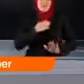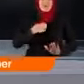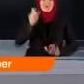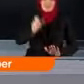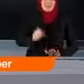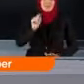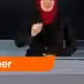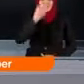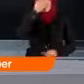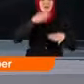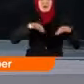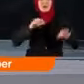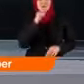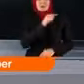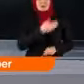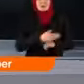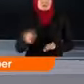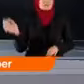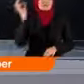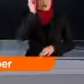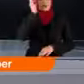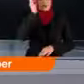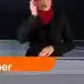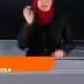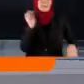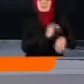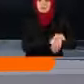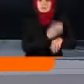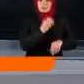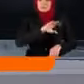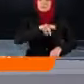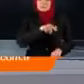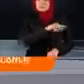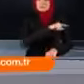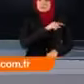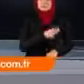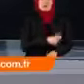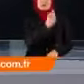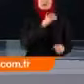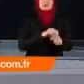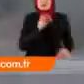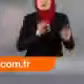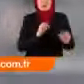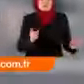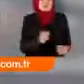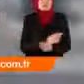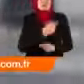fark etti Pervasız Hırsızlar suçüstü yakalanmasına rağmen Kaçmak için herşeyden et